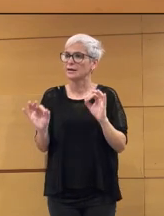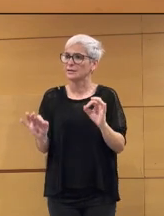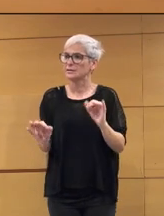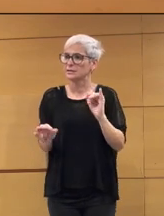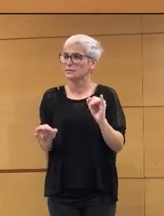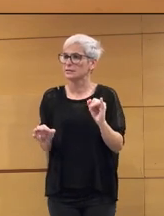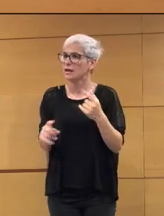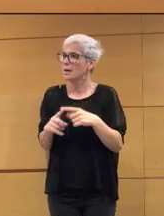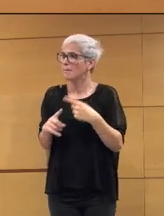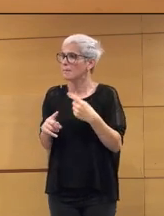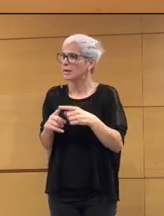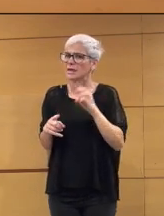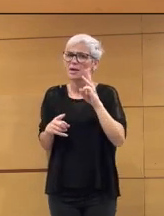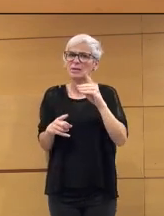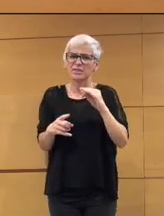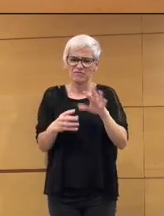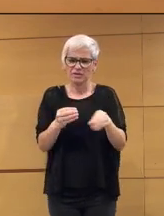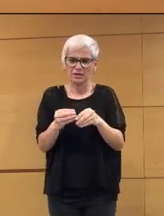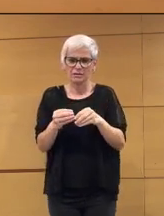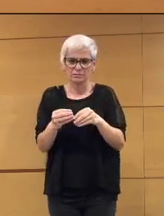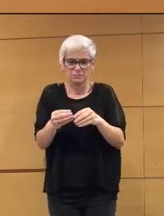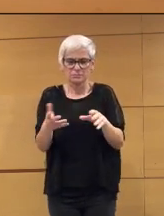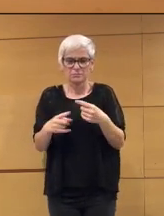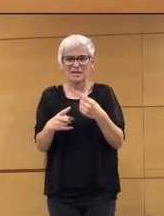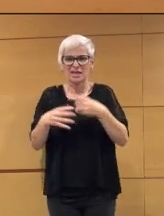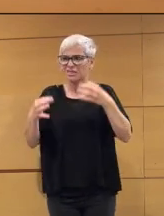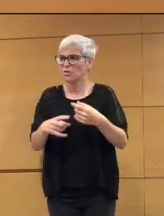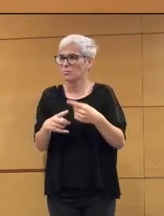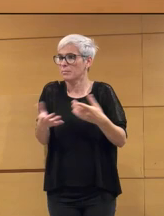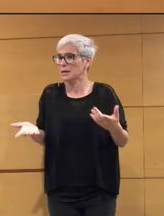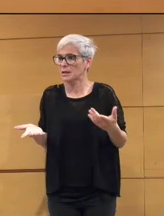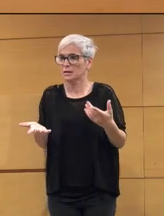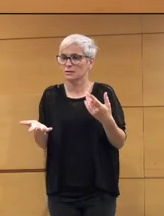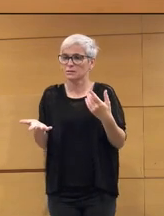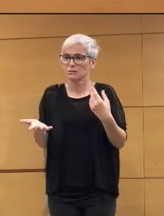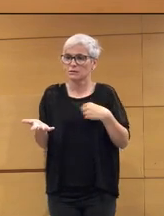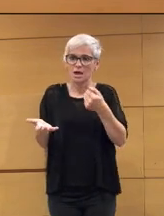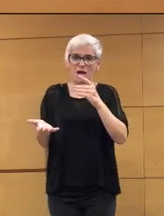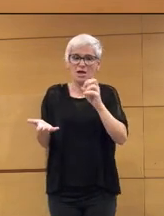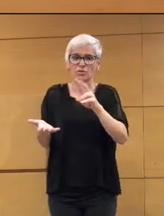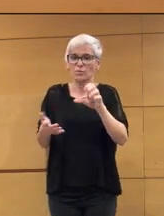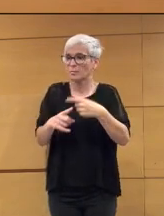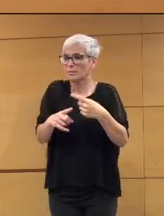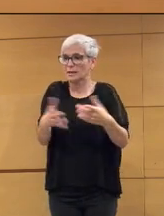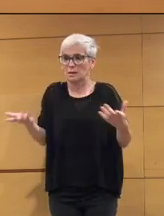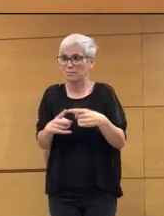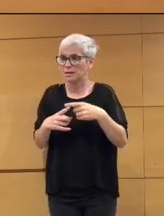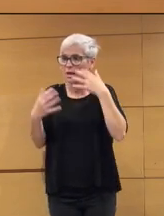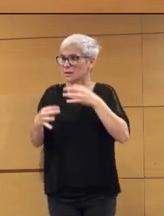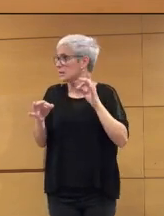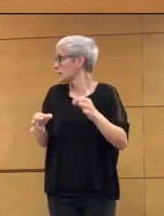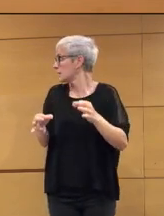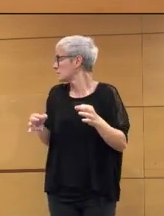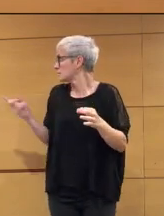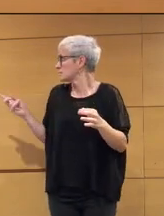I per què s'ha de publicar un PDF? Per cert, per què depenem d'Adobe? Doncs perquè la Generalitat té un contracte, entenc, amb